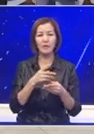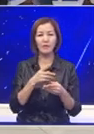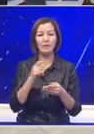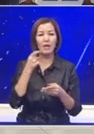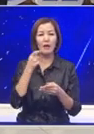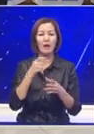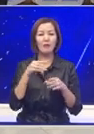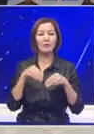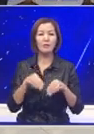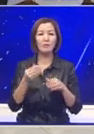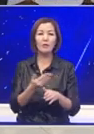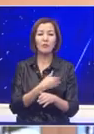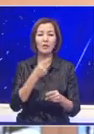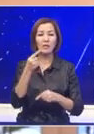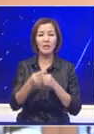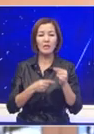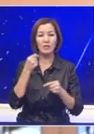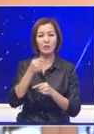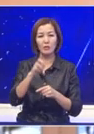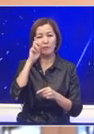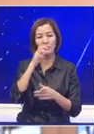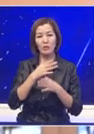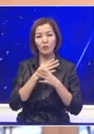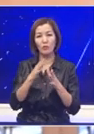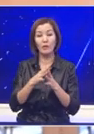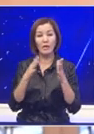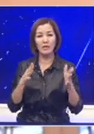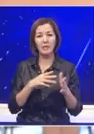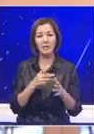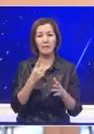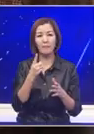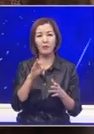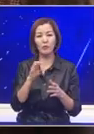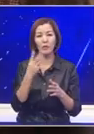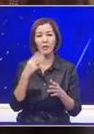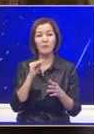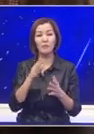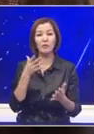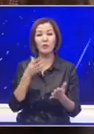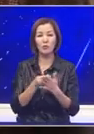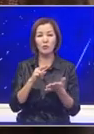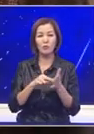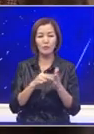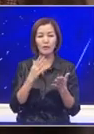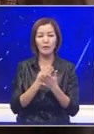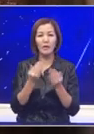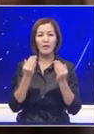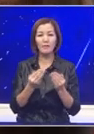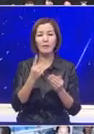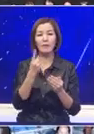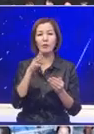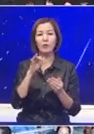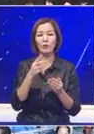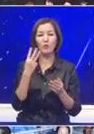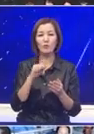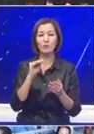егемдеушілерге жағымды жаңалық, келер жылы субсидия көлемі артады. Тоннасына 40 мың теңге шамасында төлеу жоспарда. Ағымдағы жылы бір тоннаға